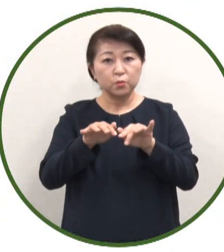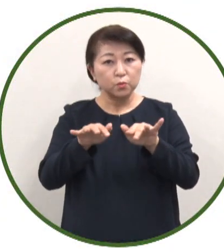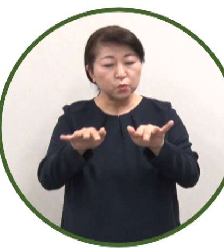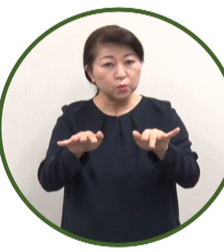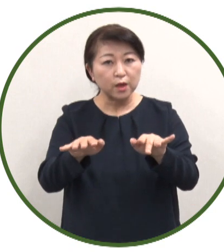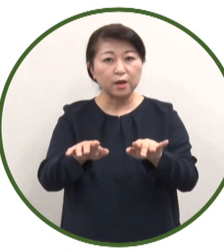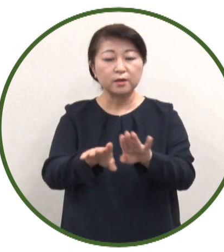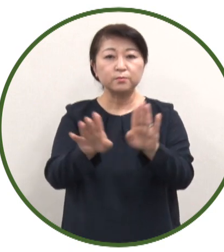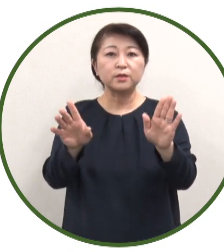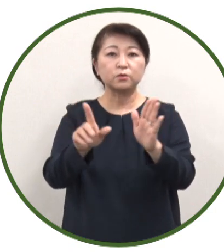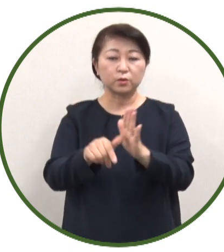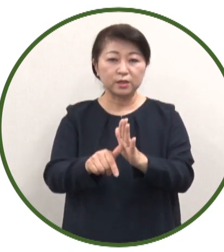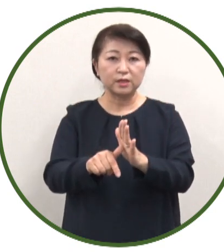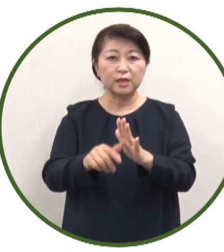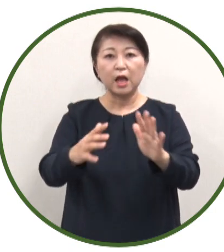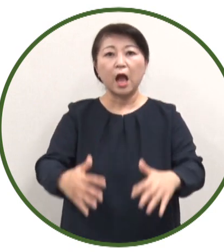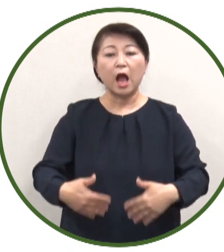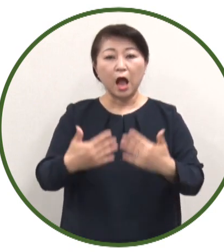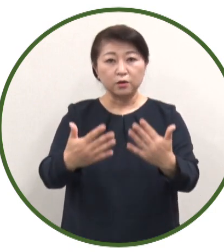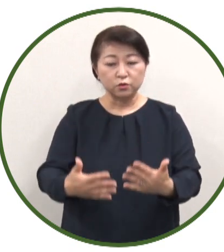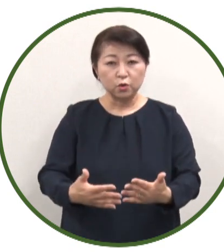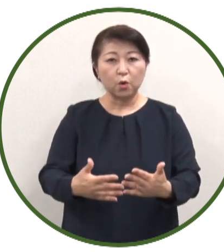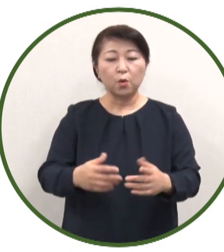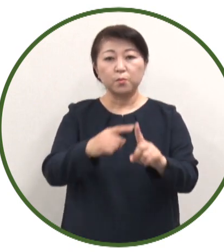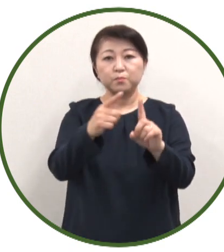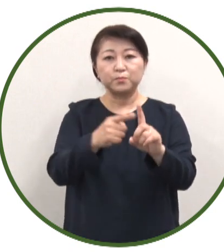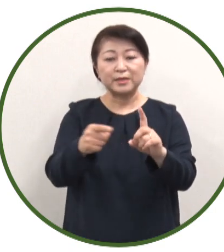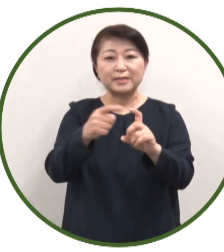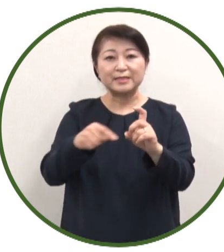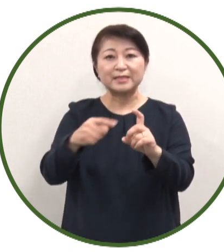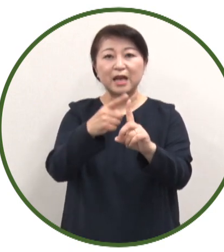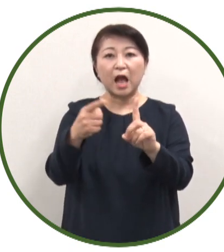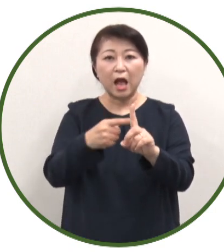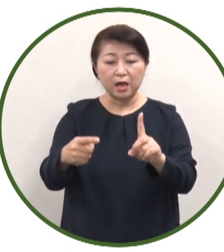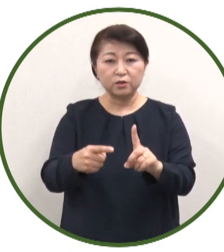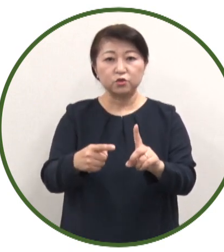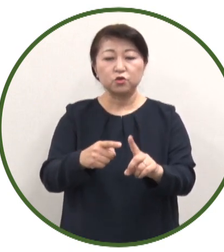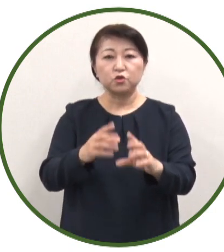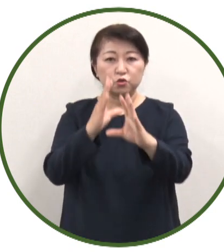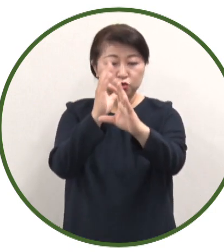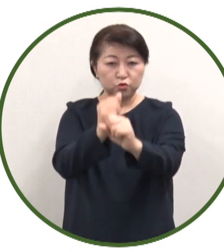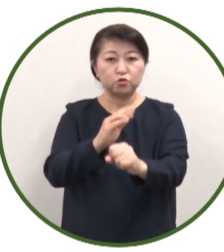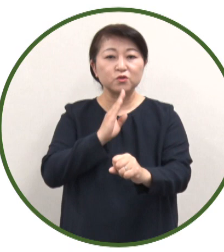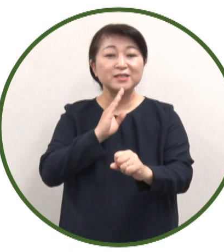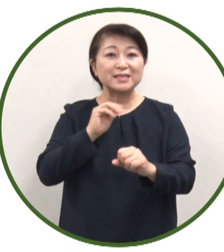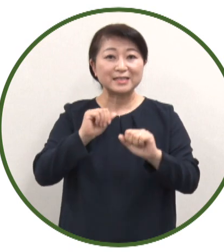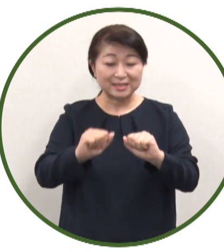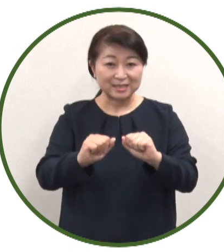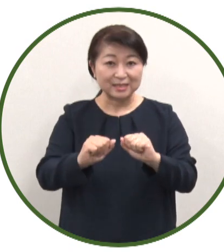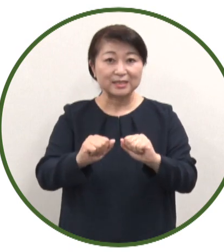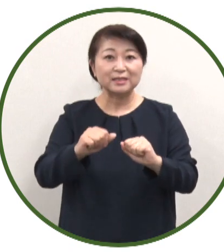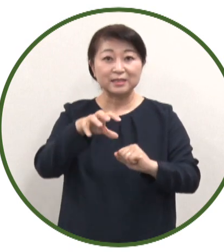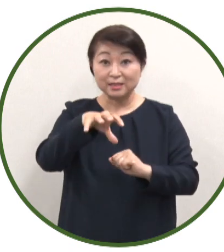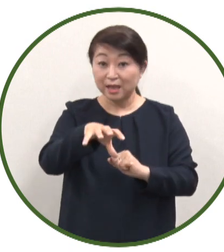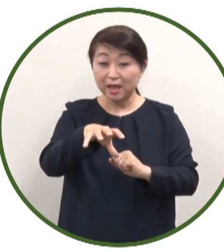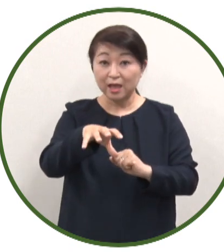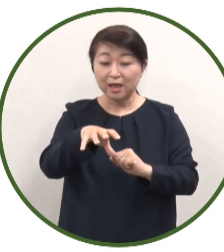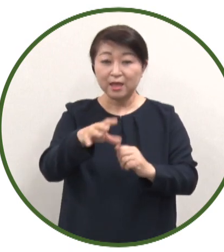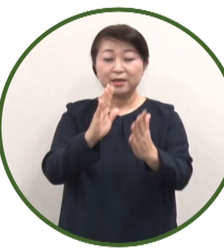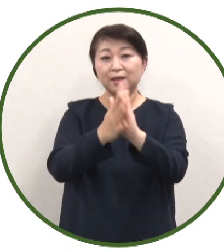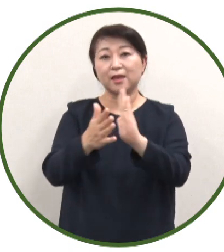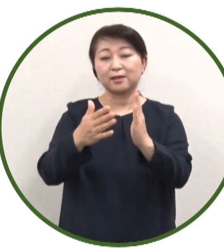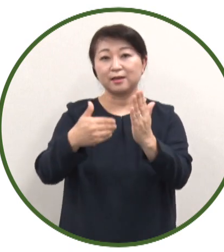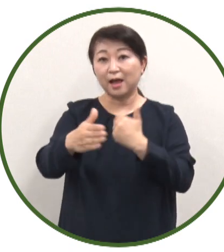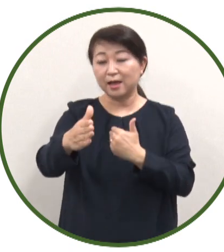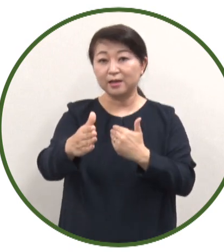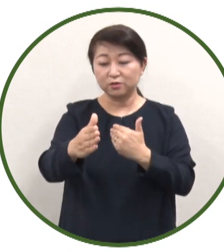絞った春の PCR 集中実施、これは県外移動があった方を中心にですね、春の